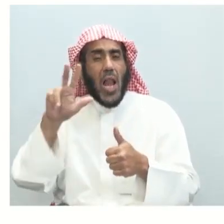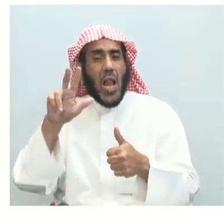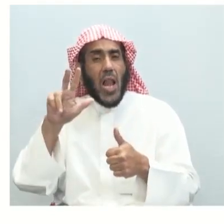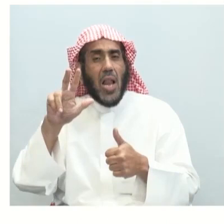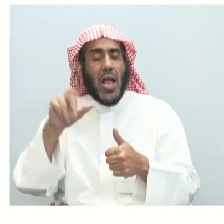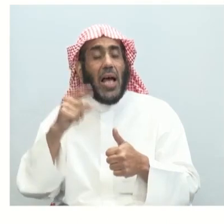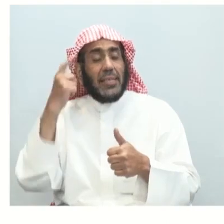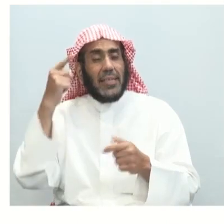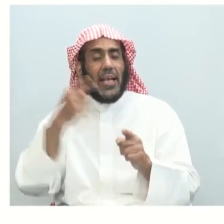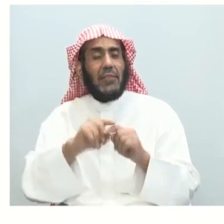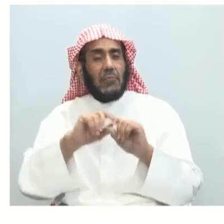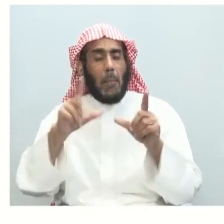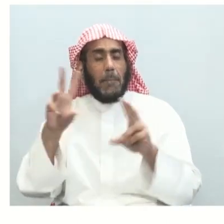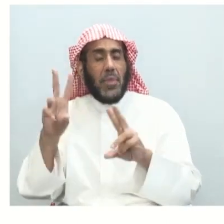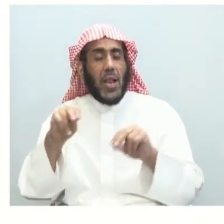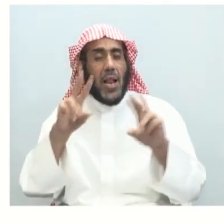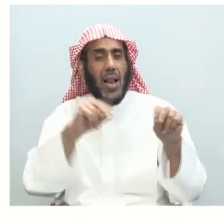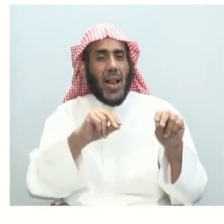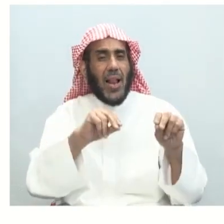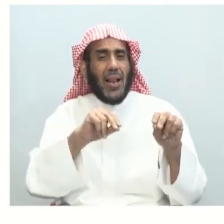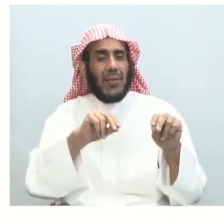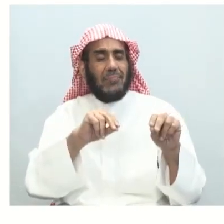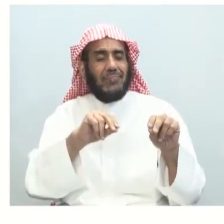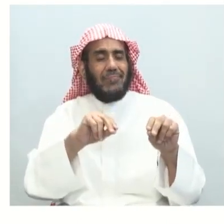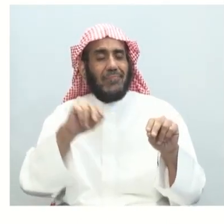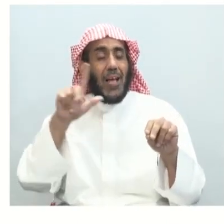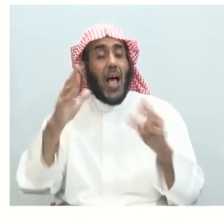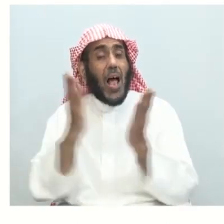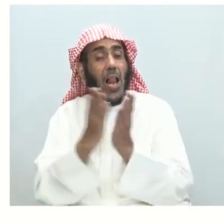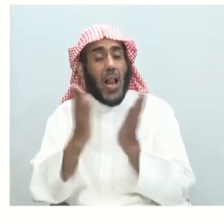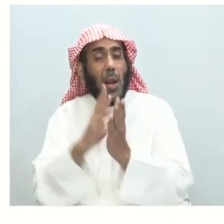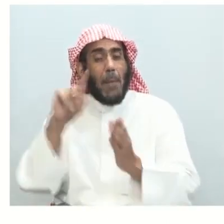التعريف مثل المدرسه